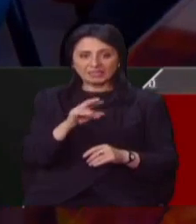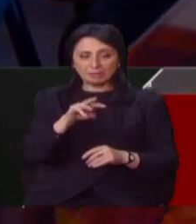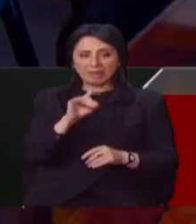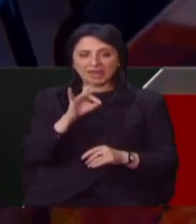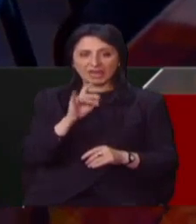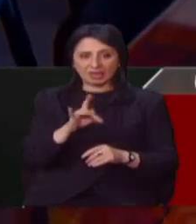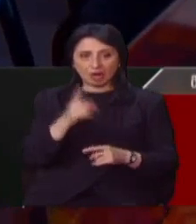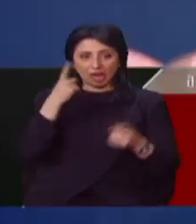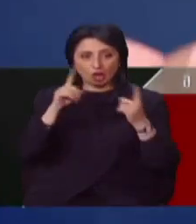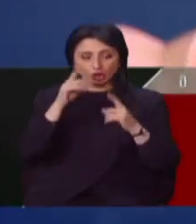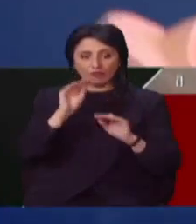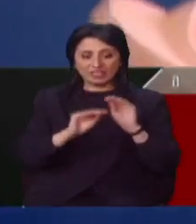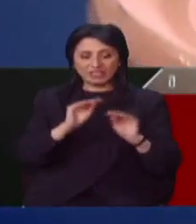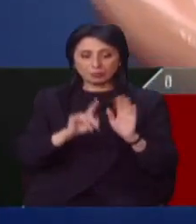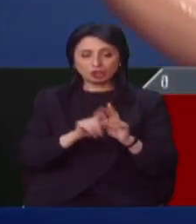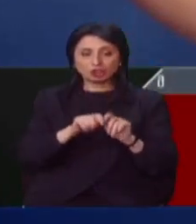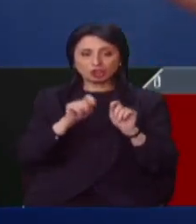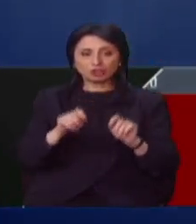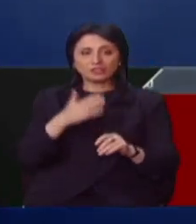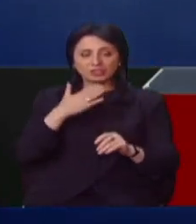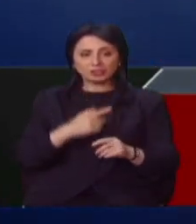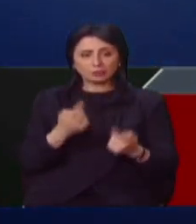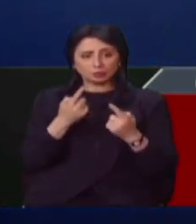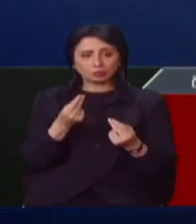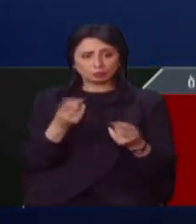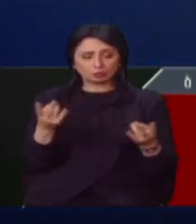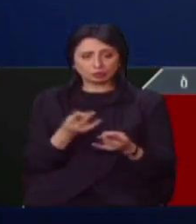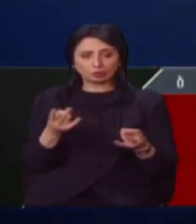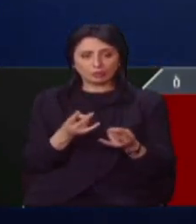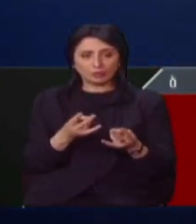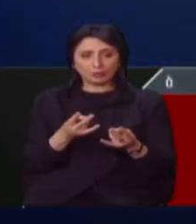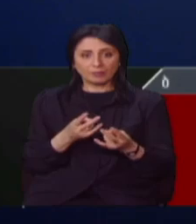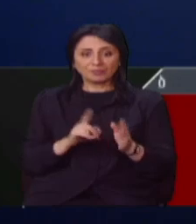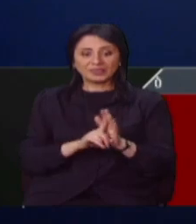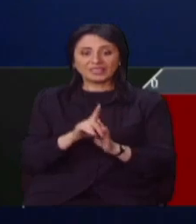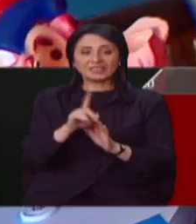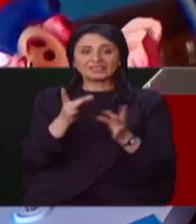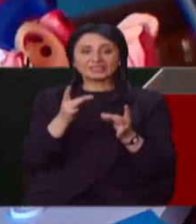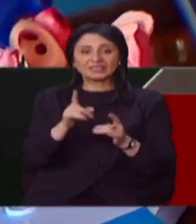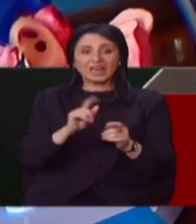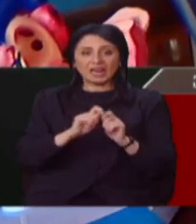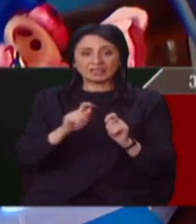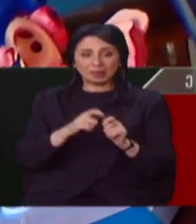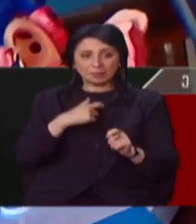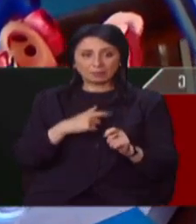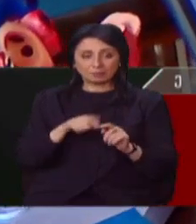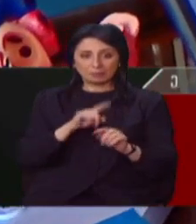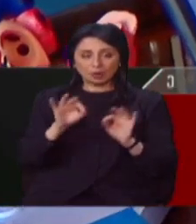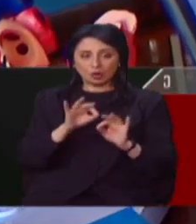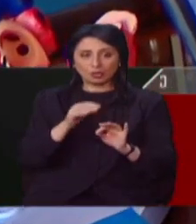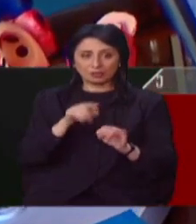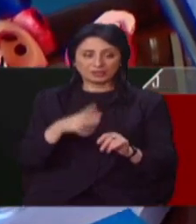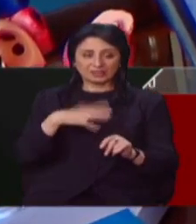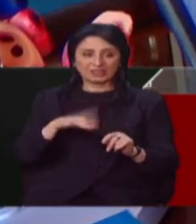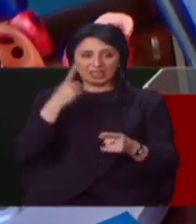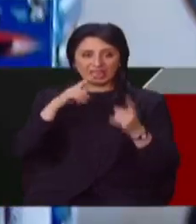ბუნებრივია, ინოვაციური მოწყობილობის შექმნას საკმაოდ სოლიდური თანხა ჭირდებოდა. სტარტაპის დაფინანსებისთვის კი საუკეთესო ადგილი